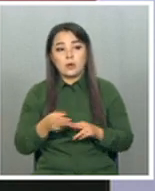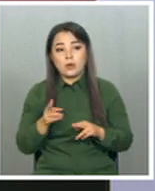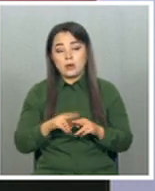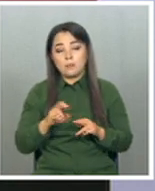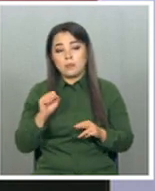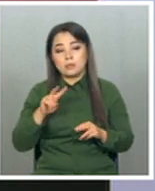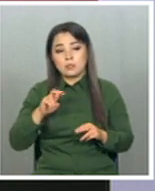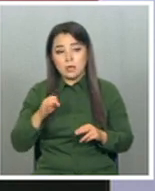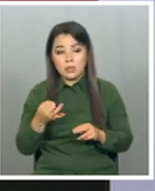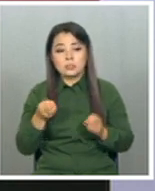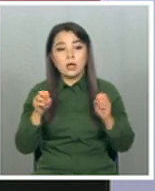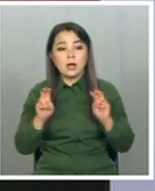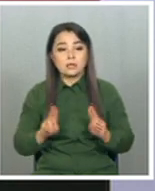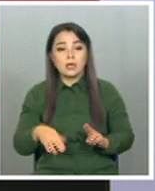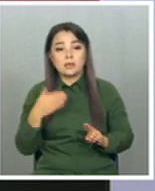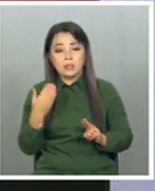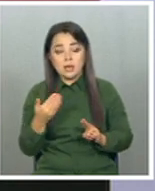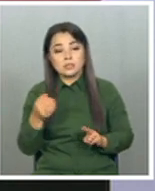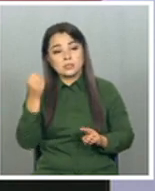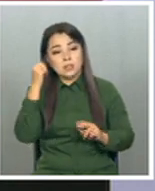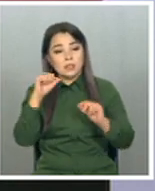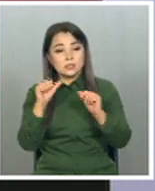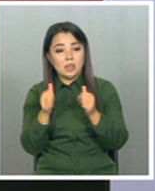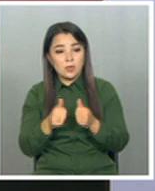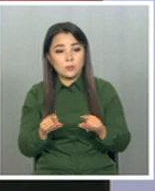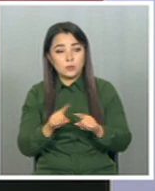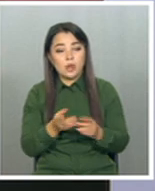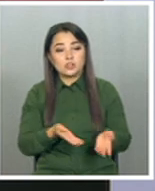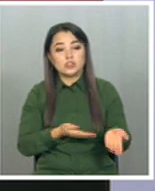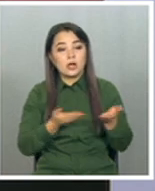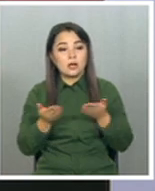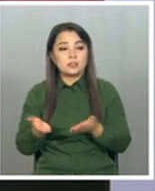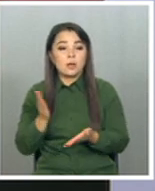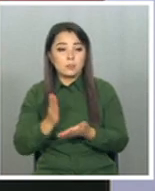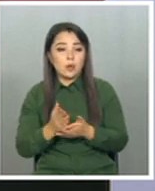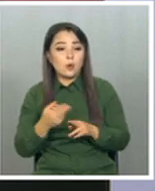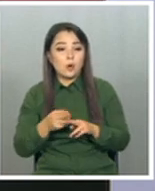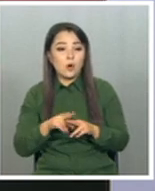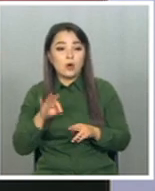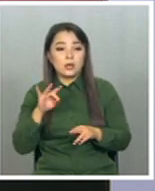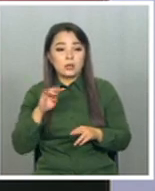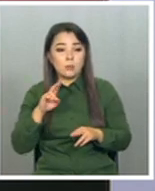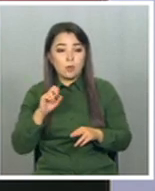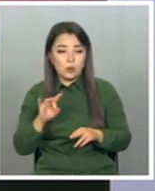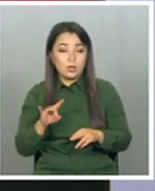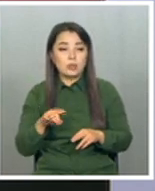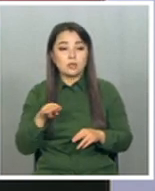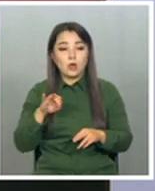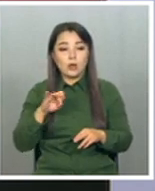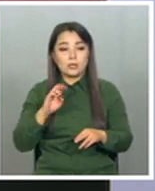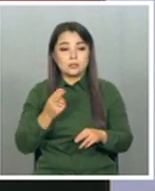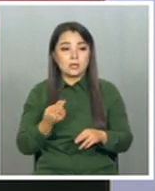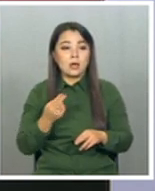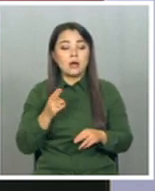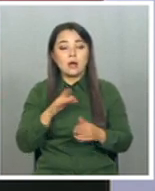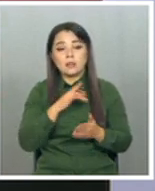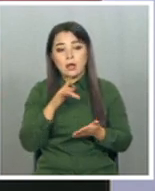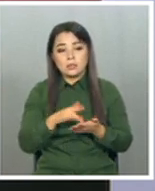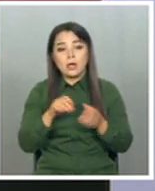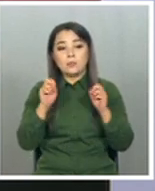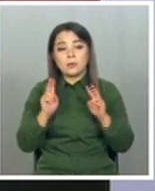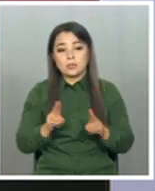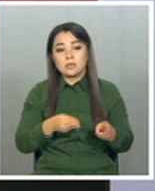Абылайды арнайы символды алуға шақырды. Орынбор немесе Троицк қаласына барып,